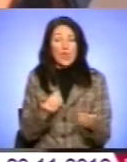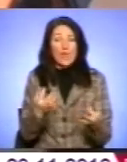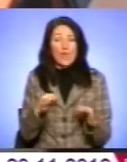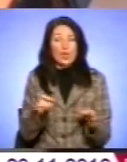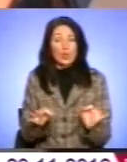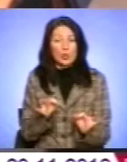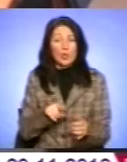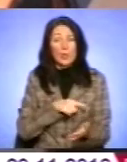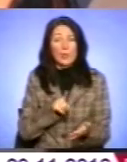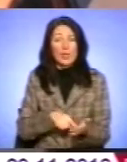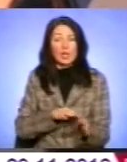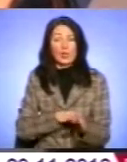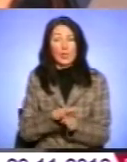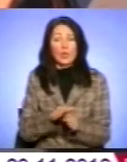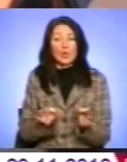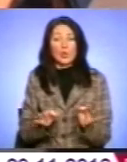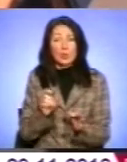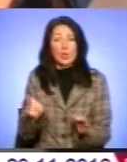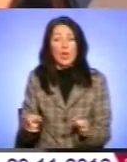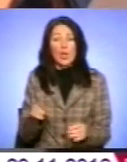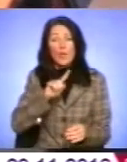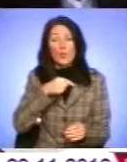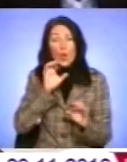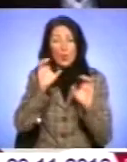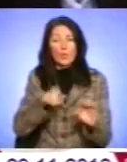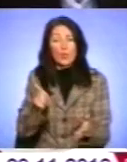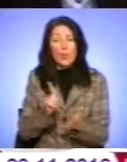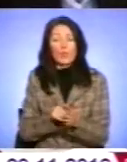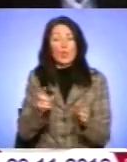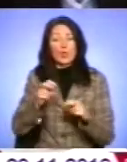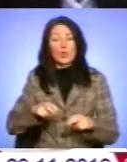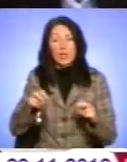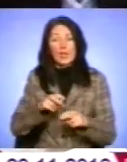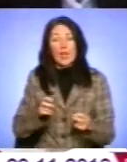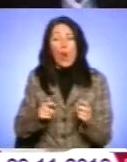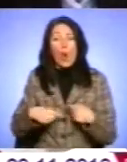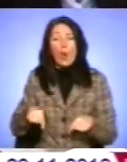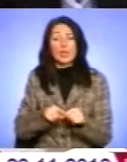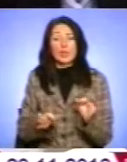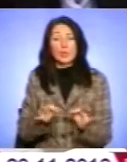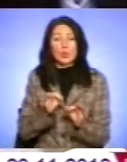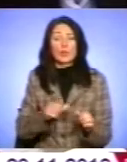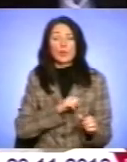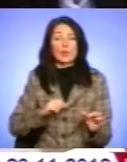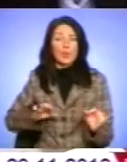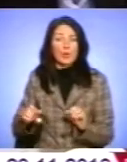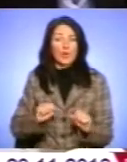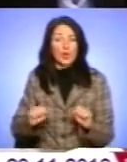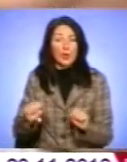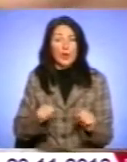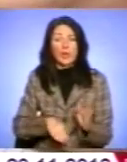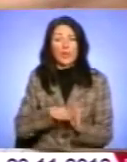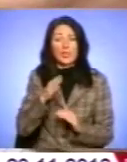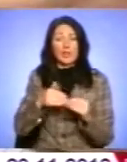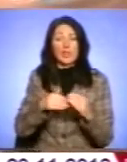Питання дотримання суддею вимог кодексу повинні розглядати органи суддівського самоврядування, Вища кваліфікаційна комісія суддів